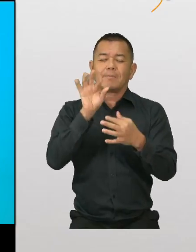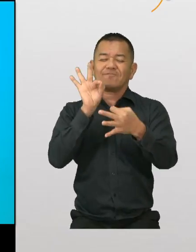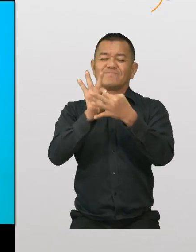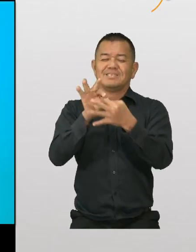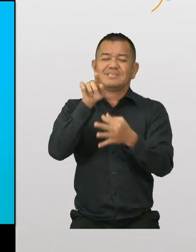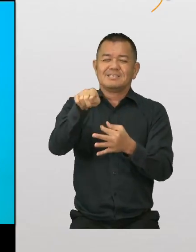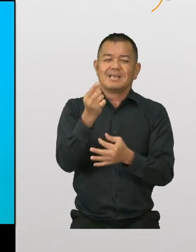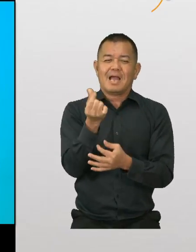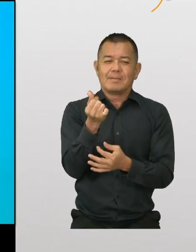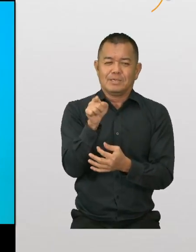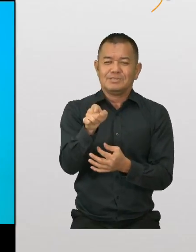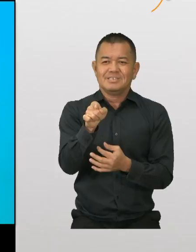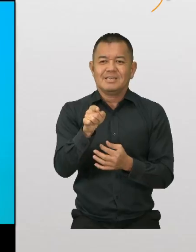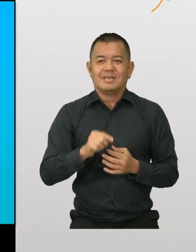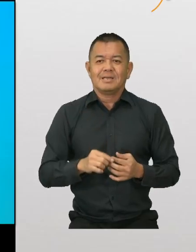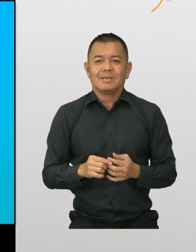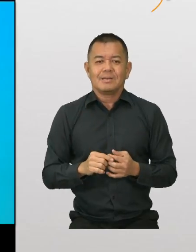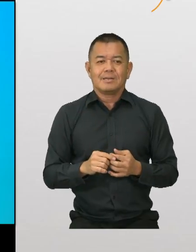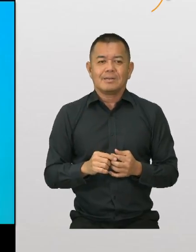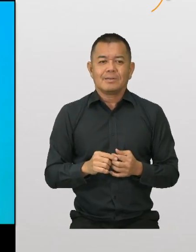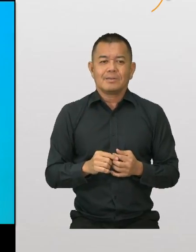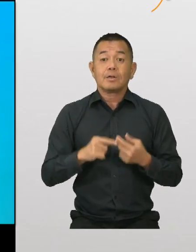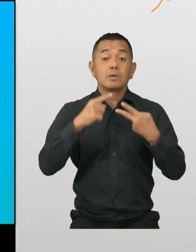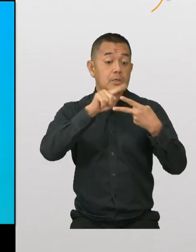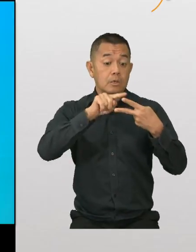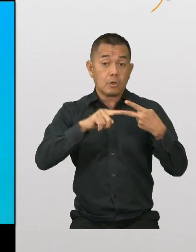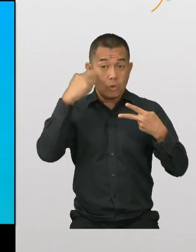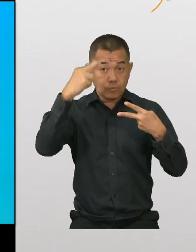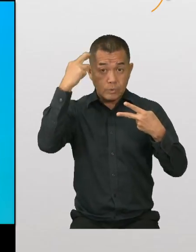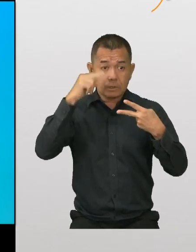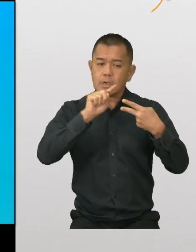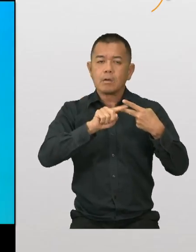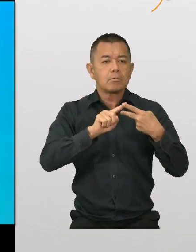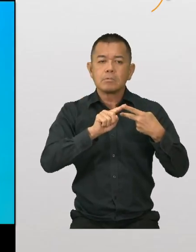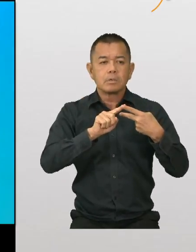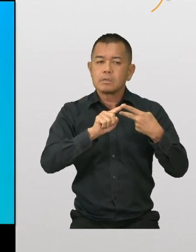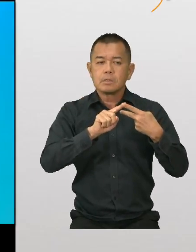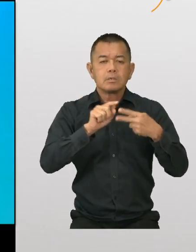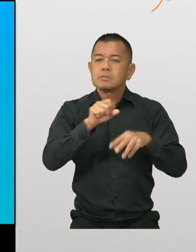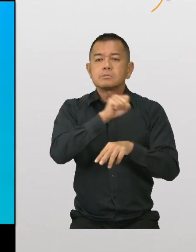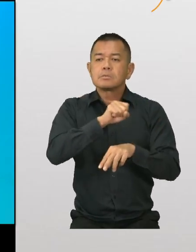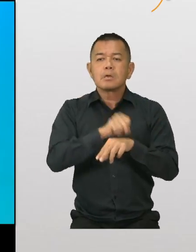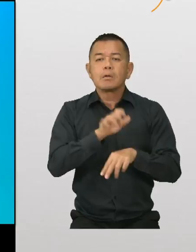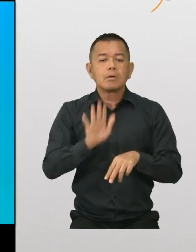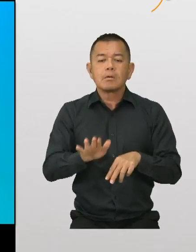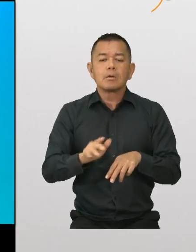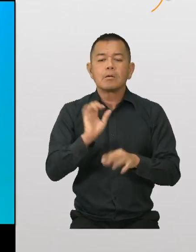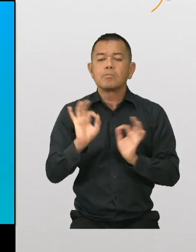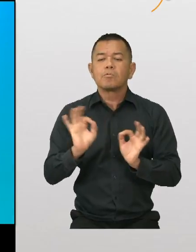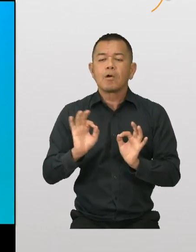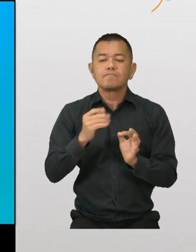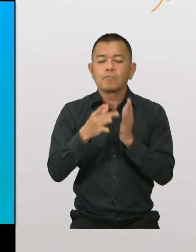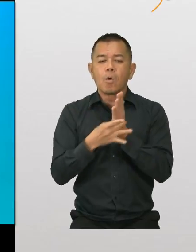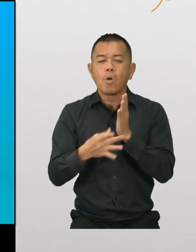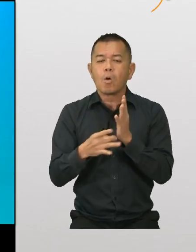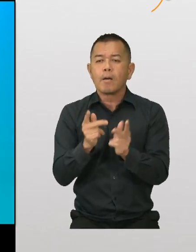we can't. First, 新加坡不是产 we 油 are not an oil 不是 producing 产 country 天然气国。 and we do not 如 produce 果要 natural 政府 gas. 全面津贴电